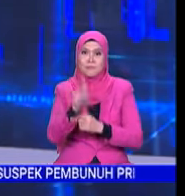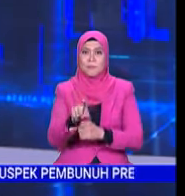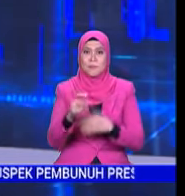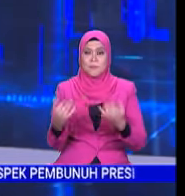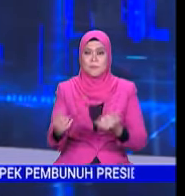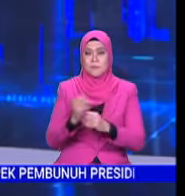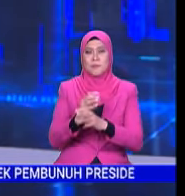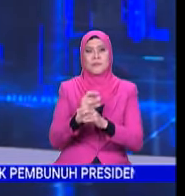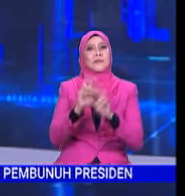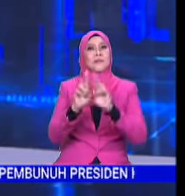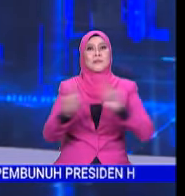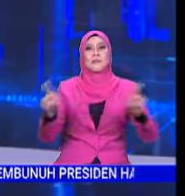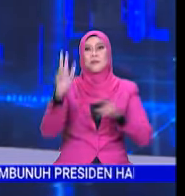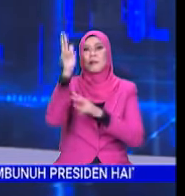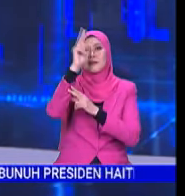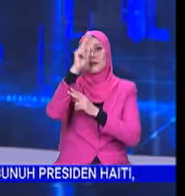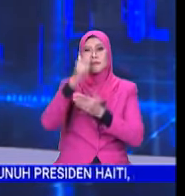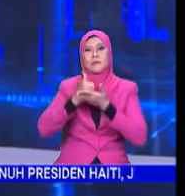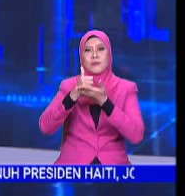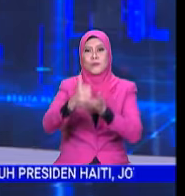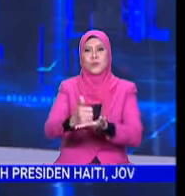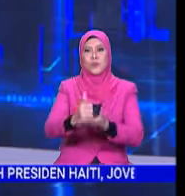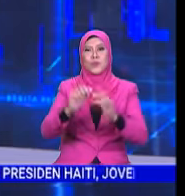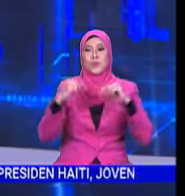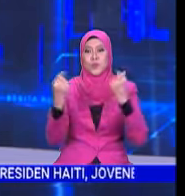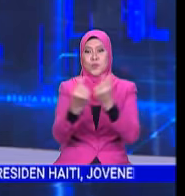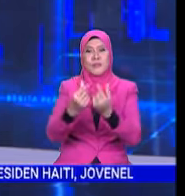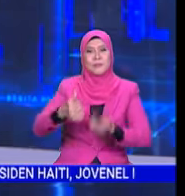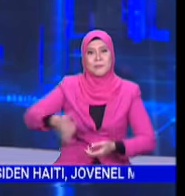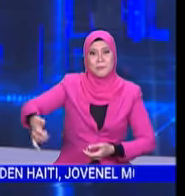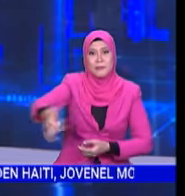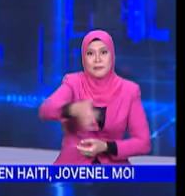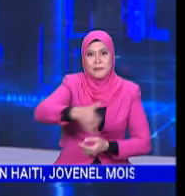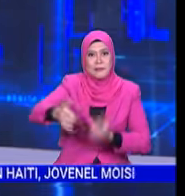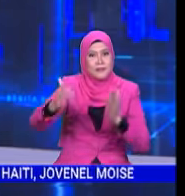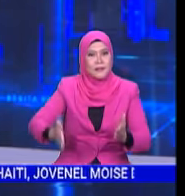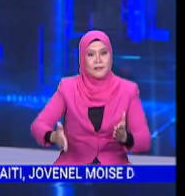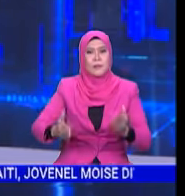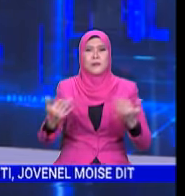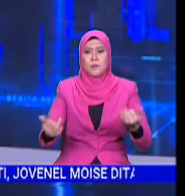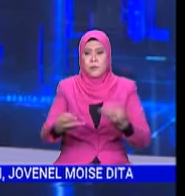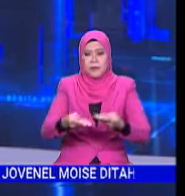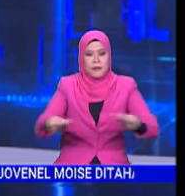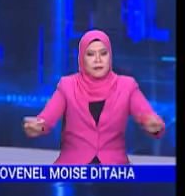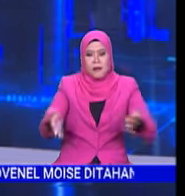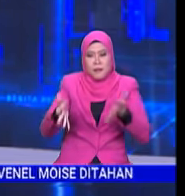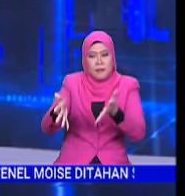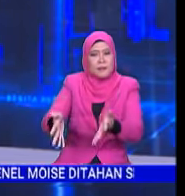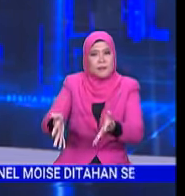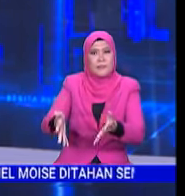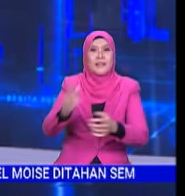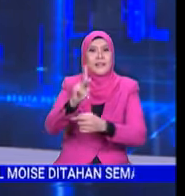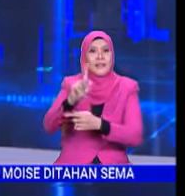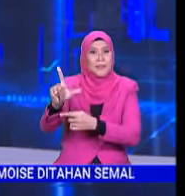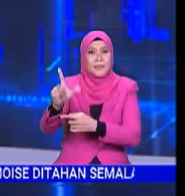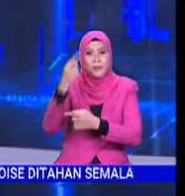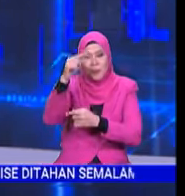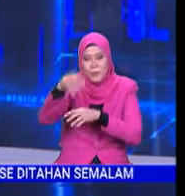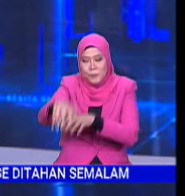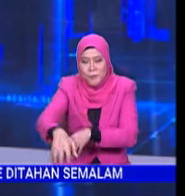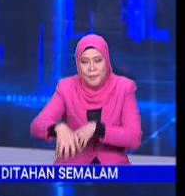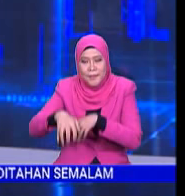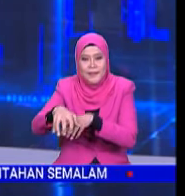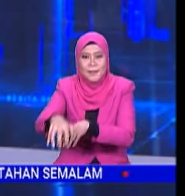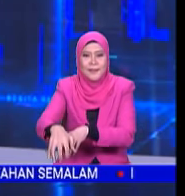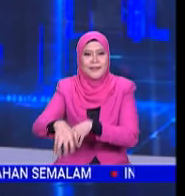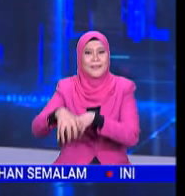yang disediakan kerajaan bagi membantu golongan itu, mereka kini mengusahakan tanah terpian di sekitar Kuala Lumpur untuk pertanian berbentuk